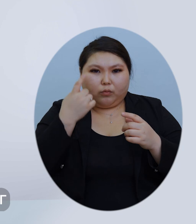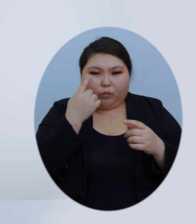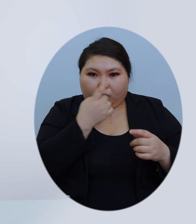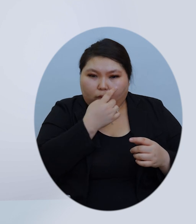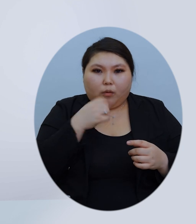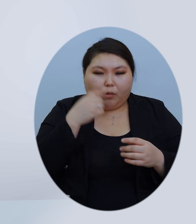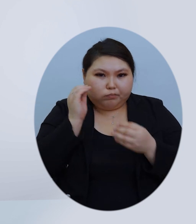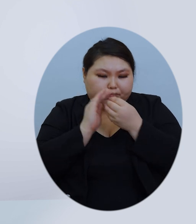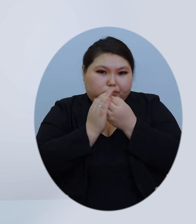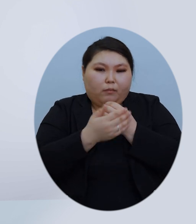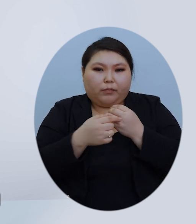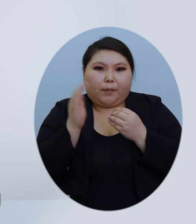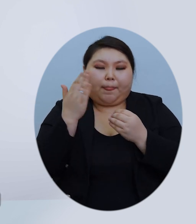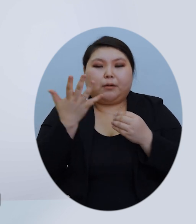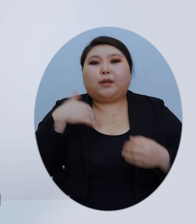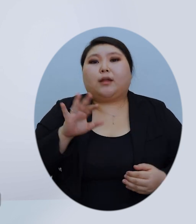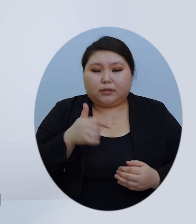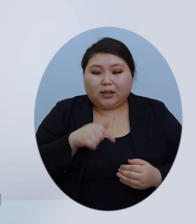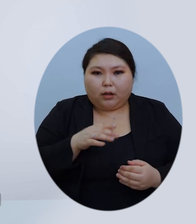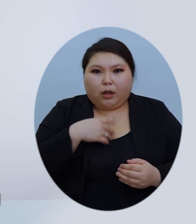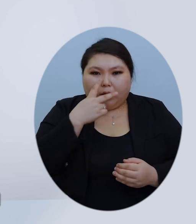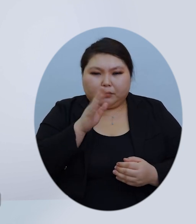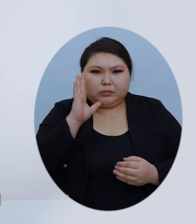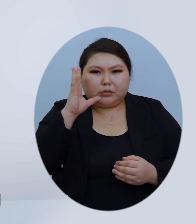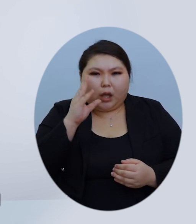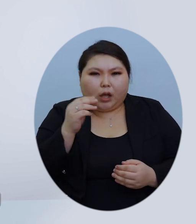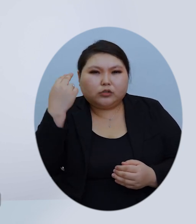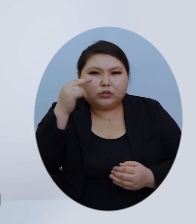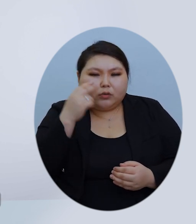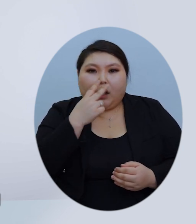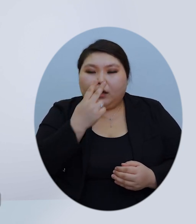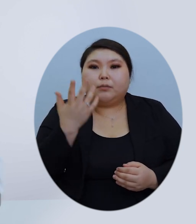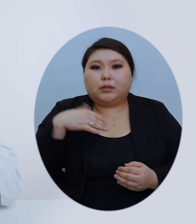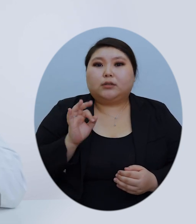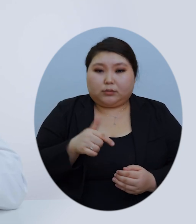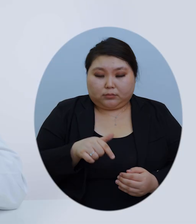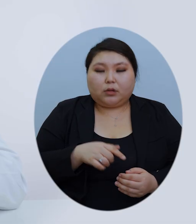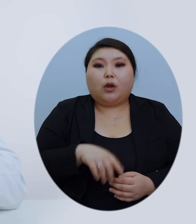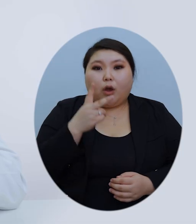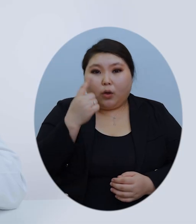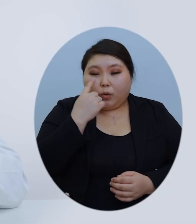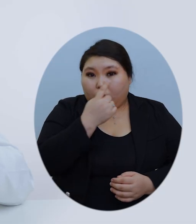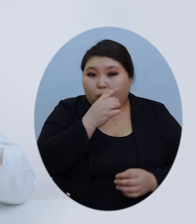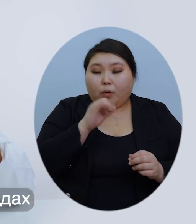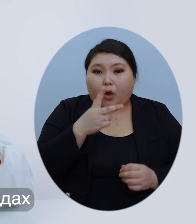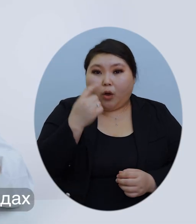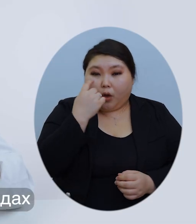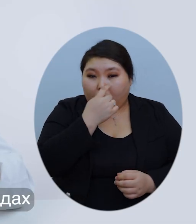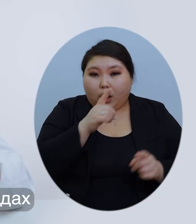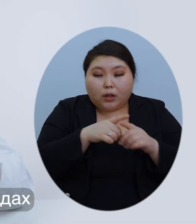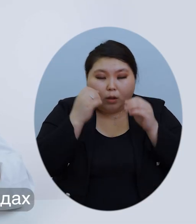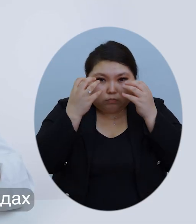нүдний эвэрлэг бүрхүүлэн тунгалаг байх ёстой байтал саарал, цэнхэрдүү харагддаг. 2 нүдэнд тохиолдвол 2 нүд хоёулаа